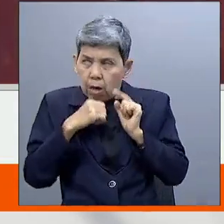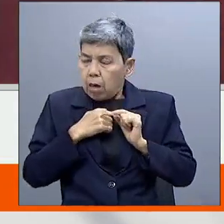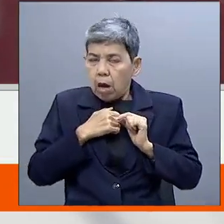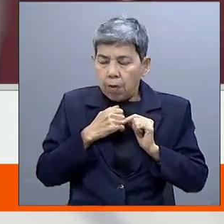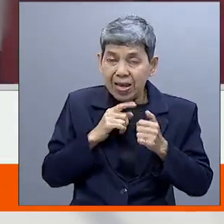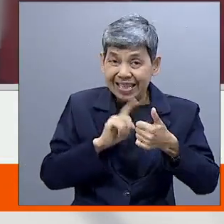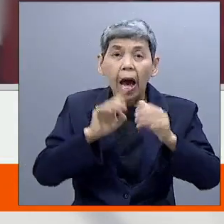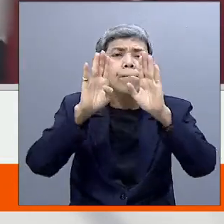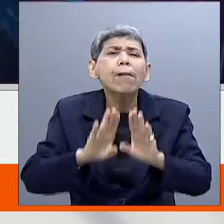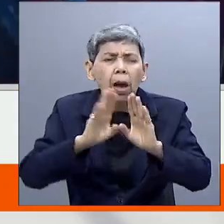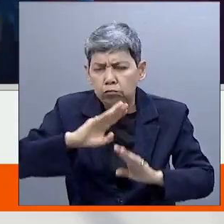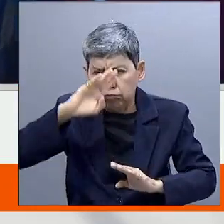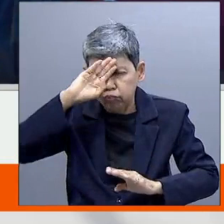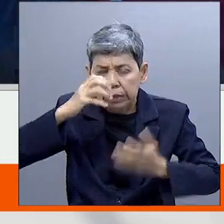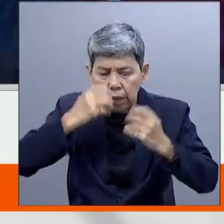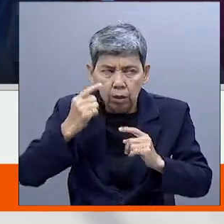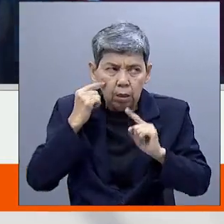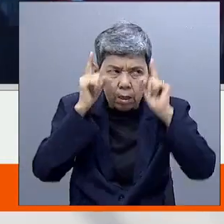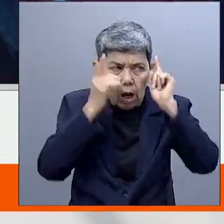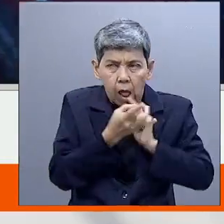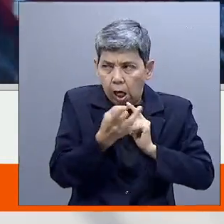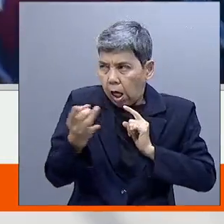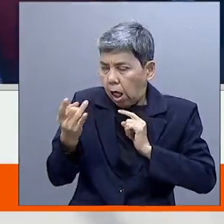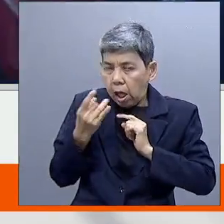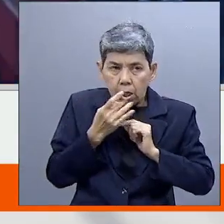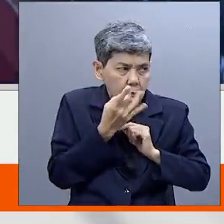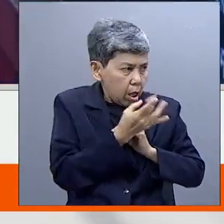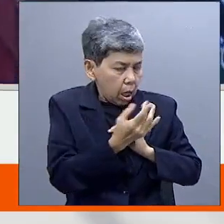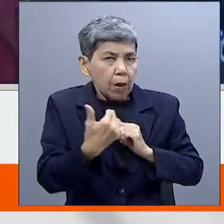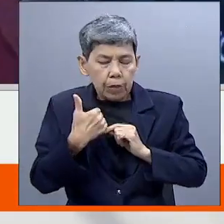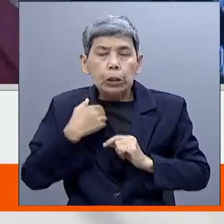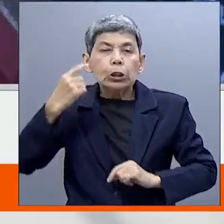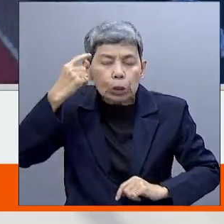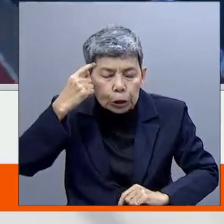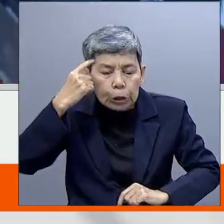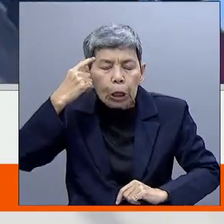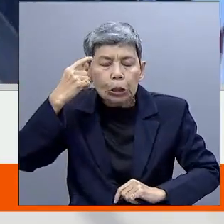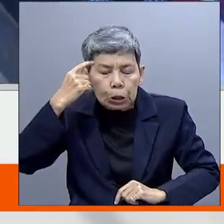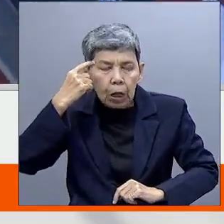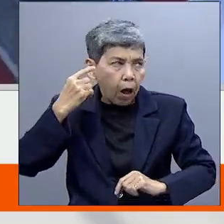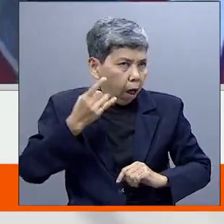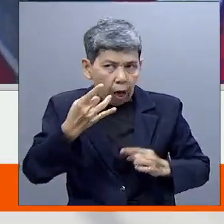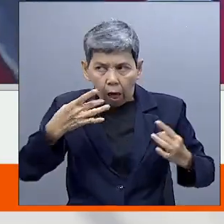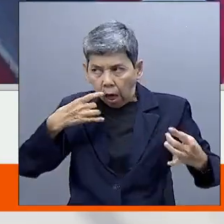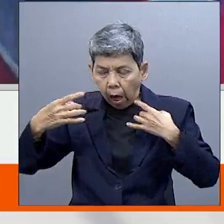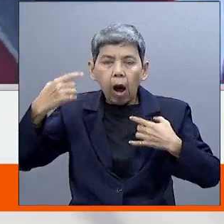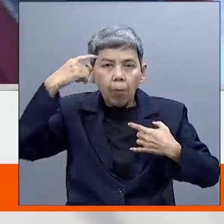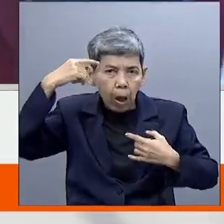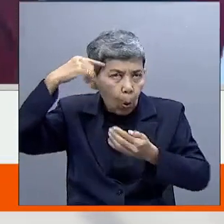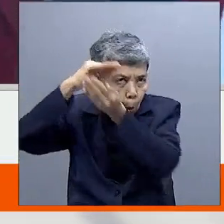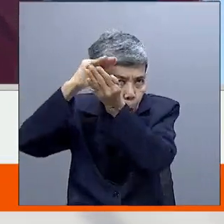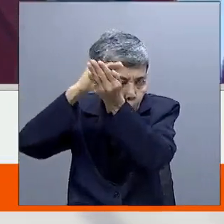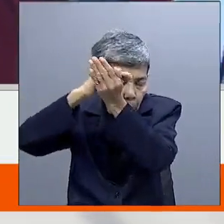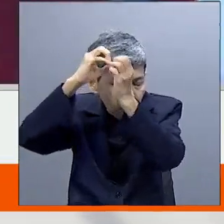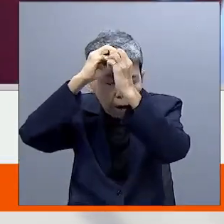เนี่ยส่วนใหญ่มากที่สุดคืออาการหวาดระแวงอาการหวาดระแวงคือมีความเชื่อผิดๆนะและในความเชื่อผิดๆเนี่ยมันก็จะท